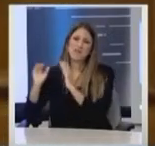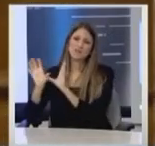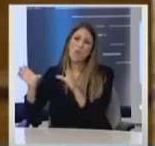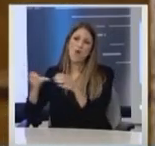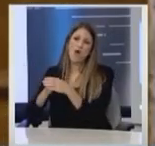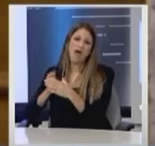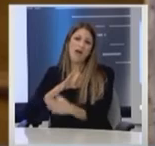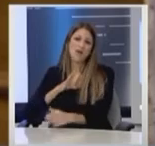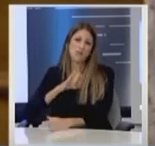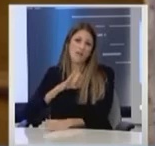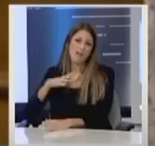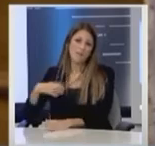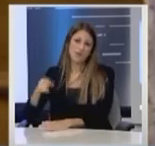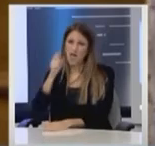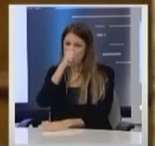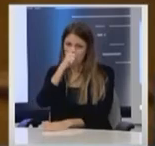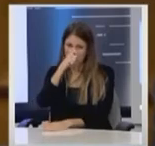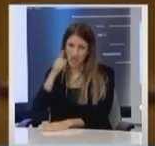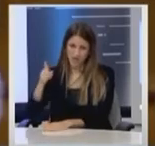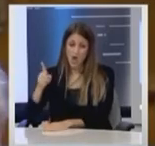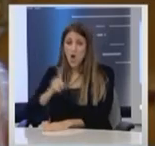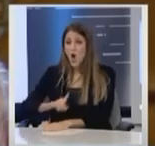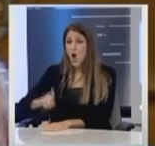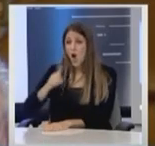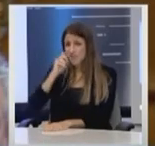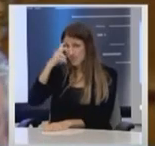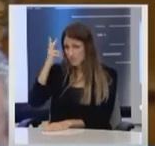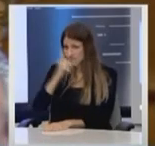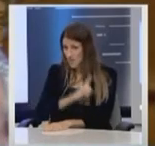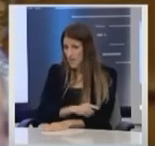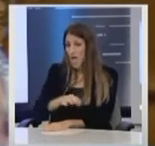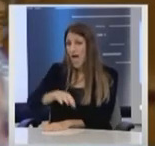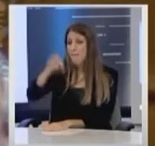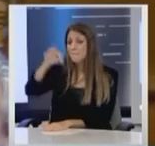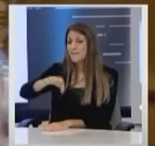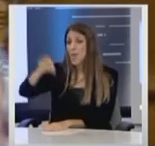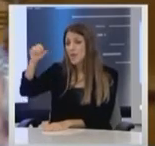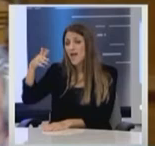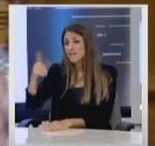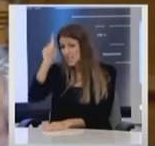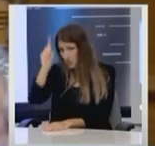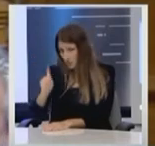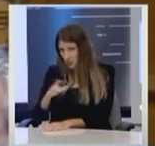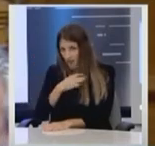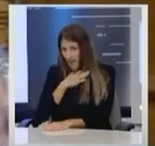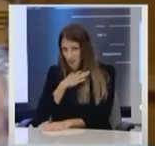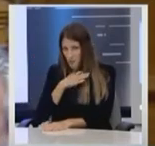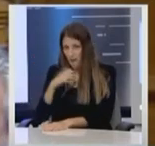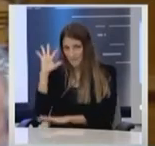σηματοδοτεί ότι όσοι χρήζουν, ότι όσοι έχουν την δυνατότητα αυτής της επιλογής πιθανώς να χρήζουν